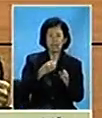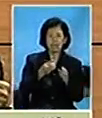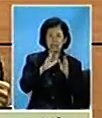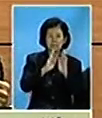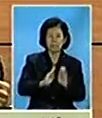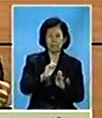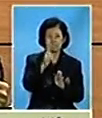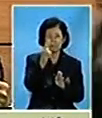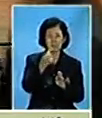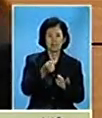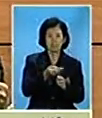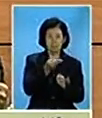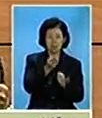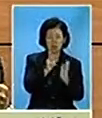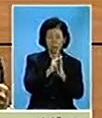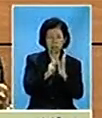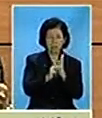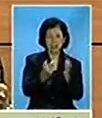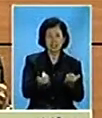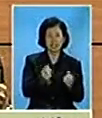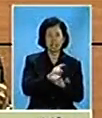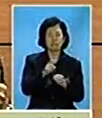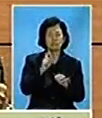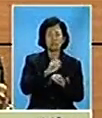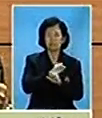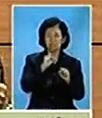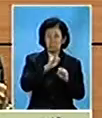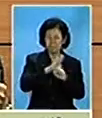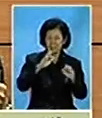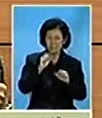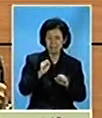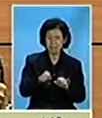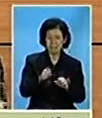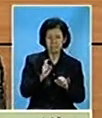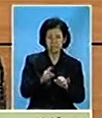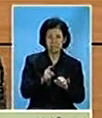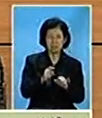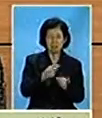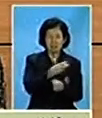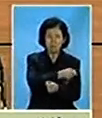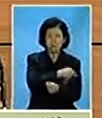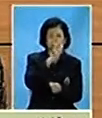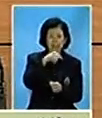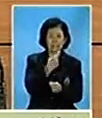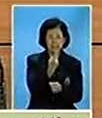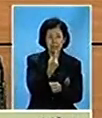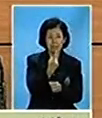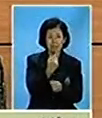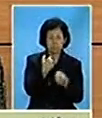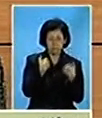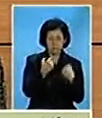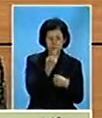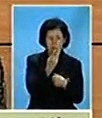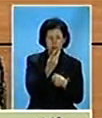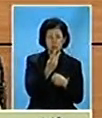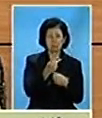ชนว่ากฎหมายฉบับนี้เนี่ยนะครับไม่ใช่เป็นเรื่องของแพทย์แผนไทยอย่างเดียวมีทั้งสองส่วนคือแพทย์แผนไทยและแพทย์แผนไทยประยุกต์นะ